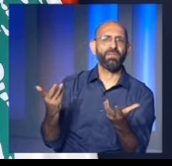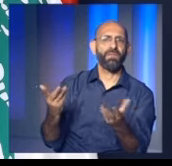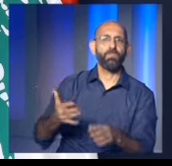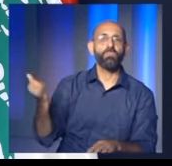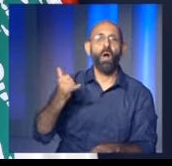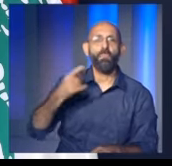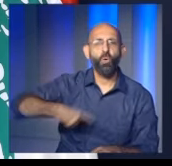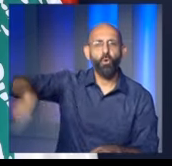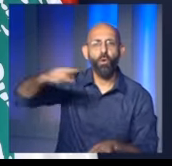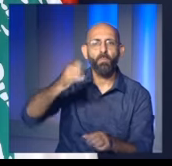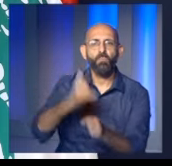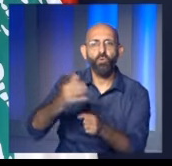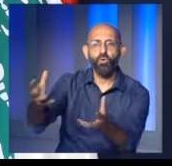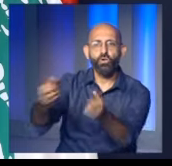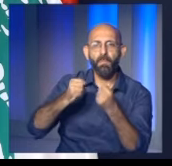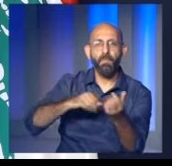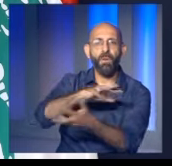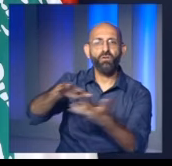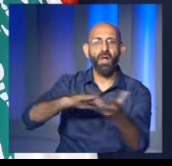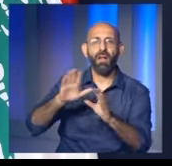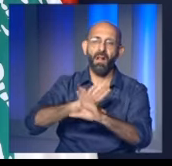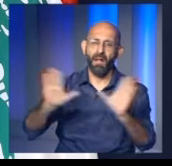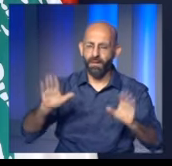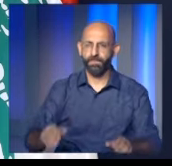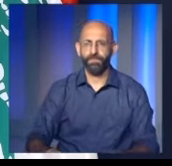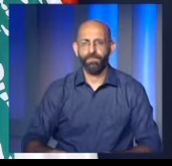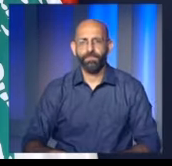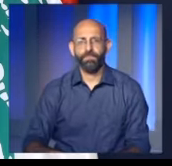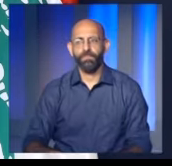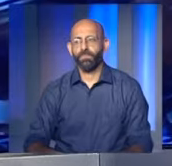الانتصارات، والتاريخ البعيد والقريب شاهد على ذلك.